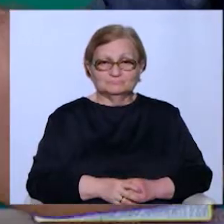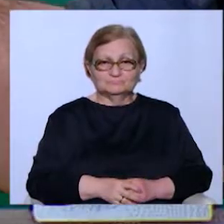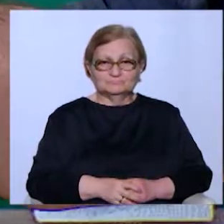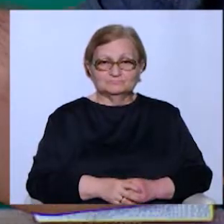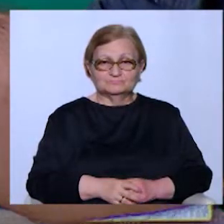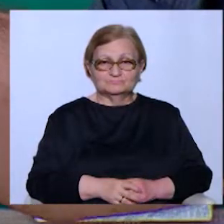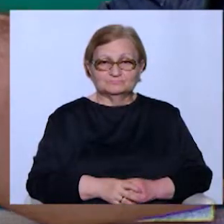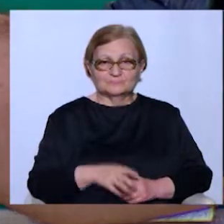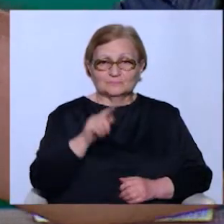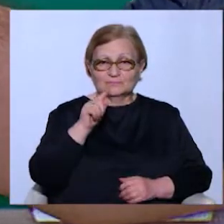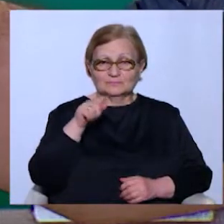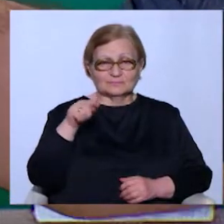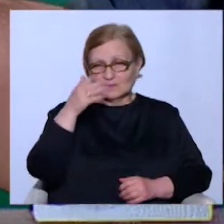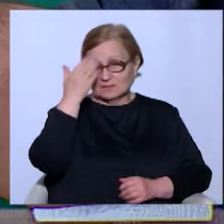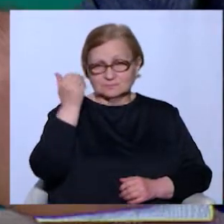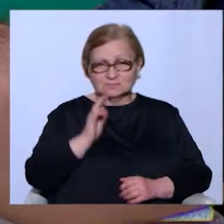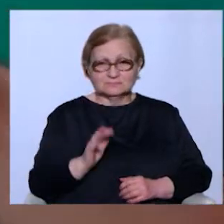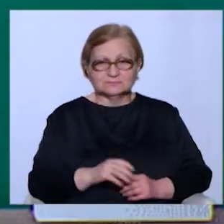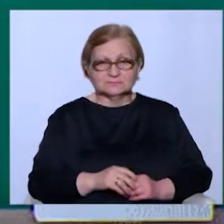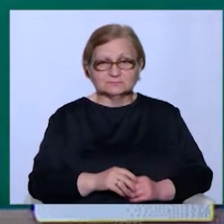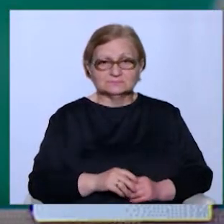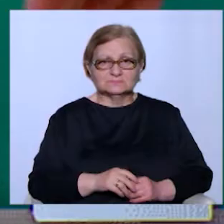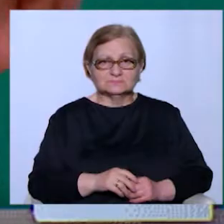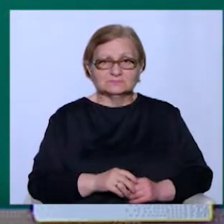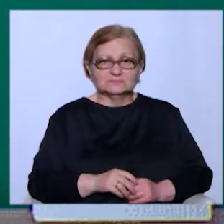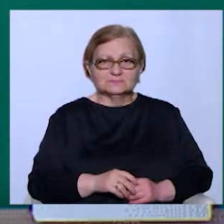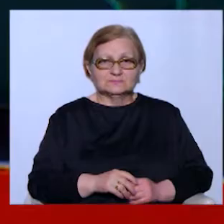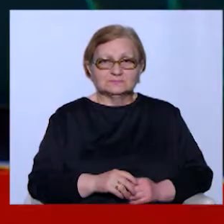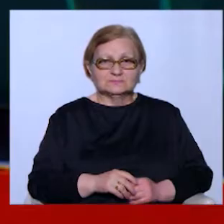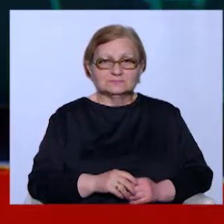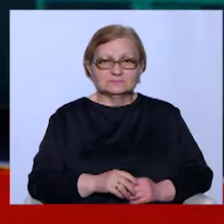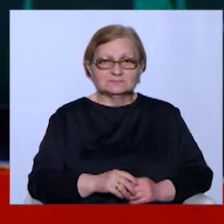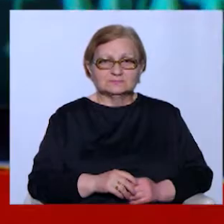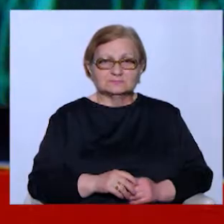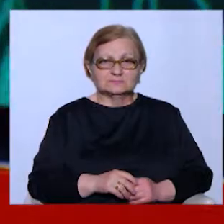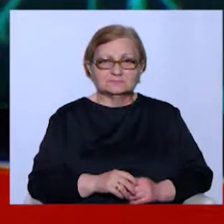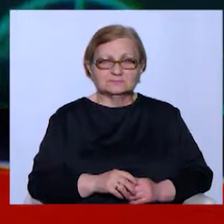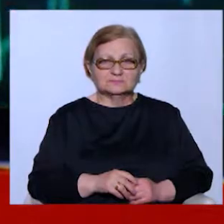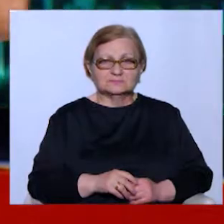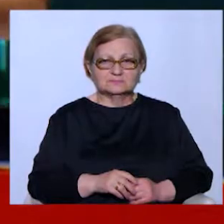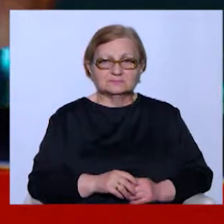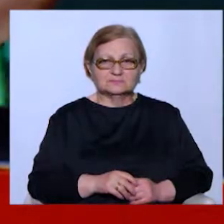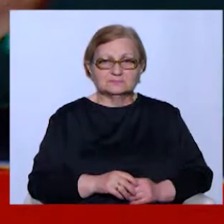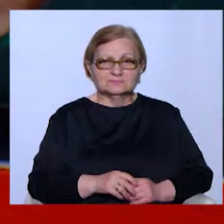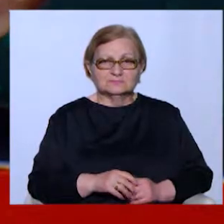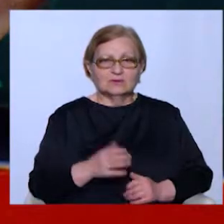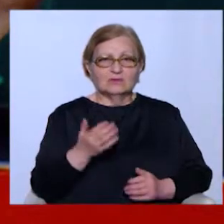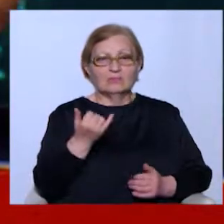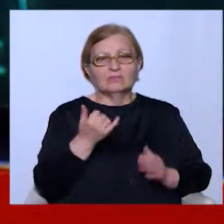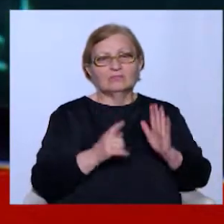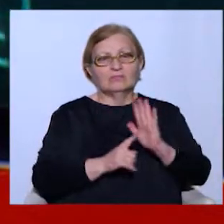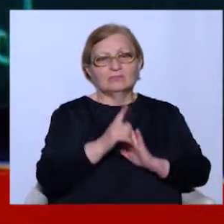ხაზები არ დაგვავიწყდეს? აი ასე ეს დავშალოთ. შემდეგ გამოკლება